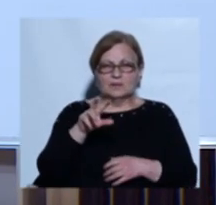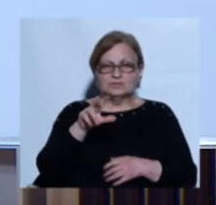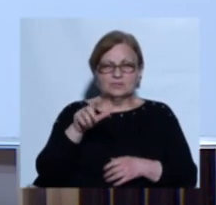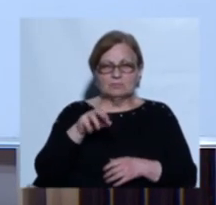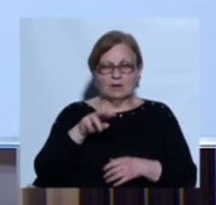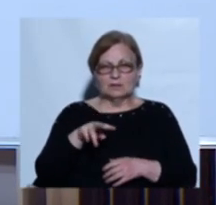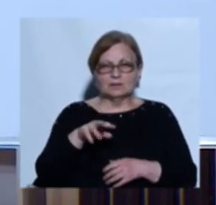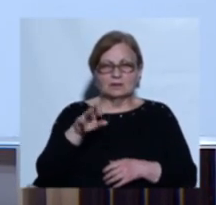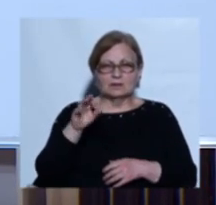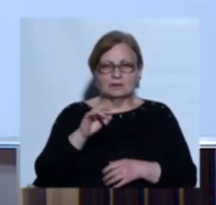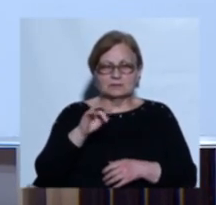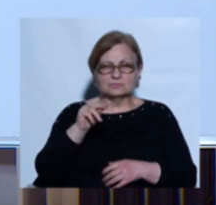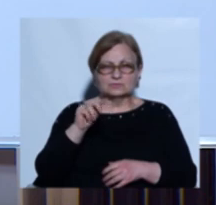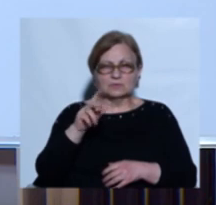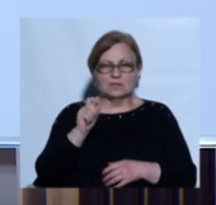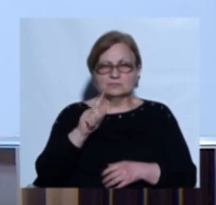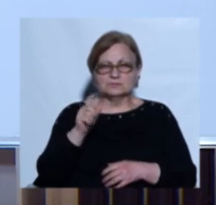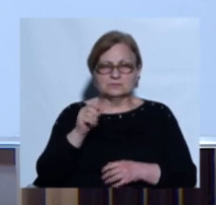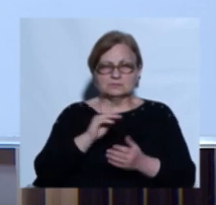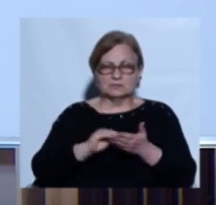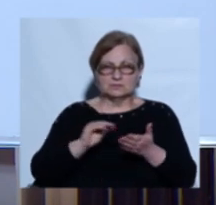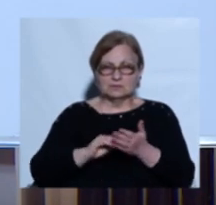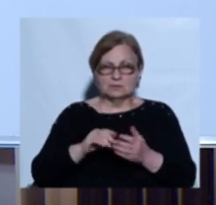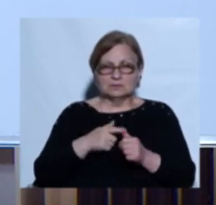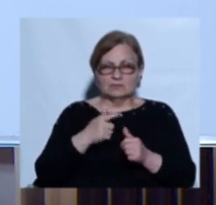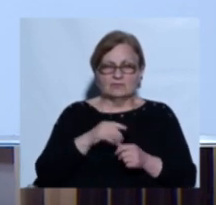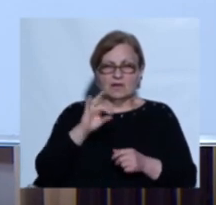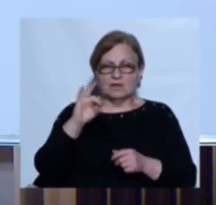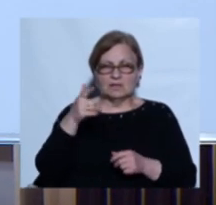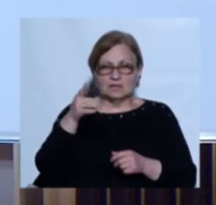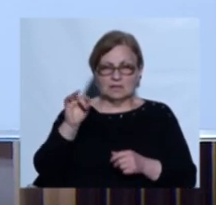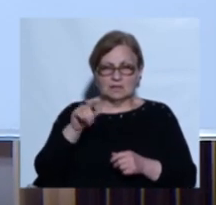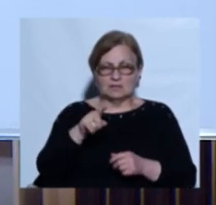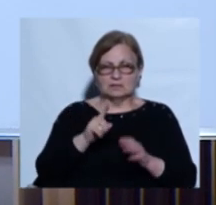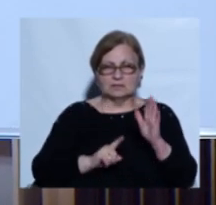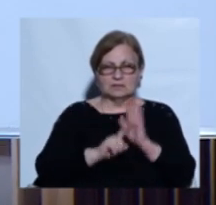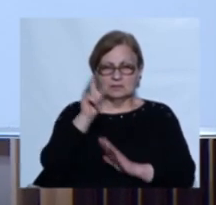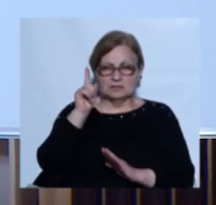ქარჩხაძის ნაწარმოებზე იგი. ეს მოთხრობა პირველად გამოქვეყნდა